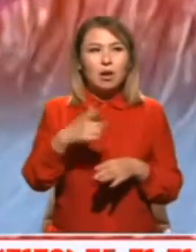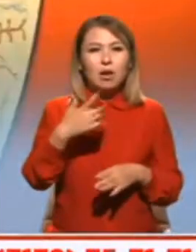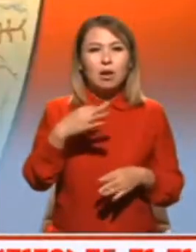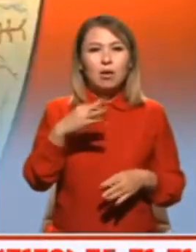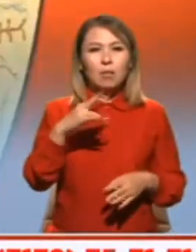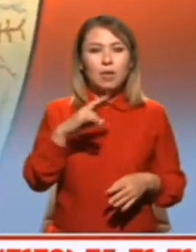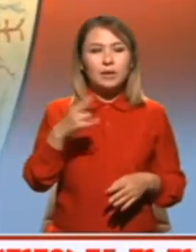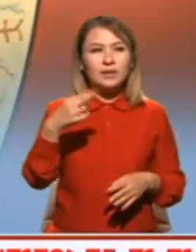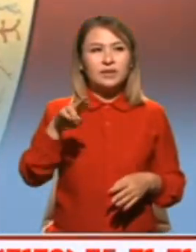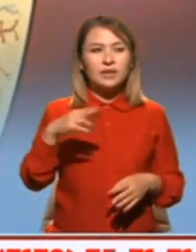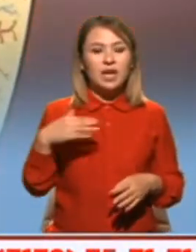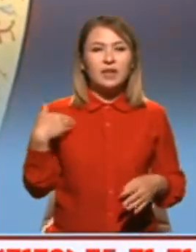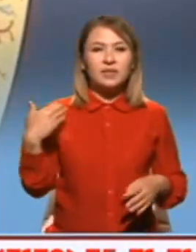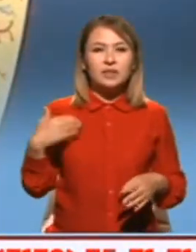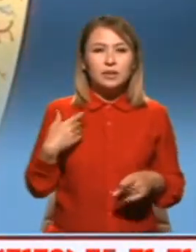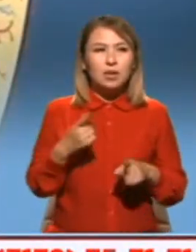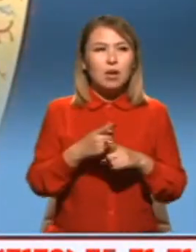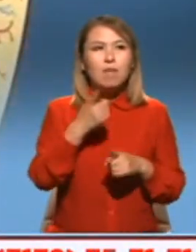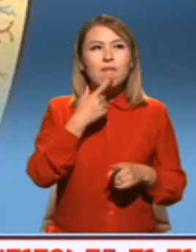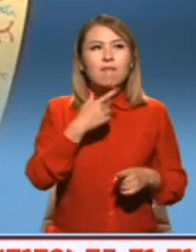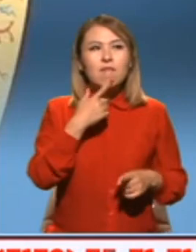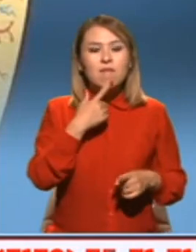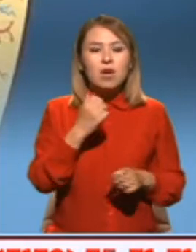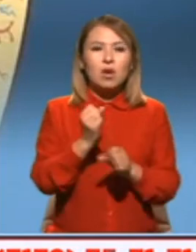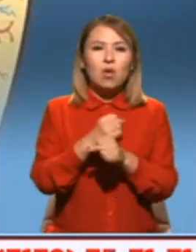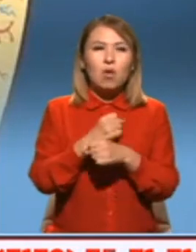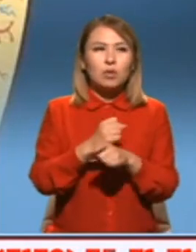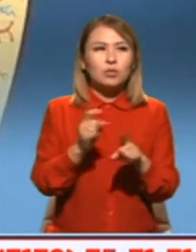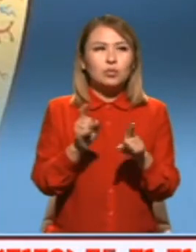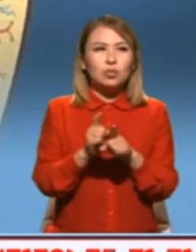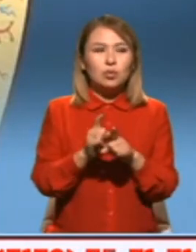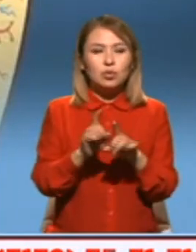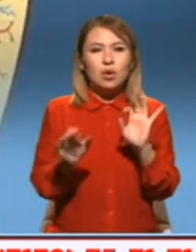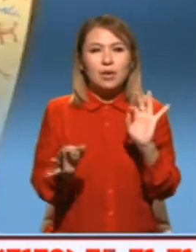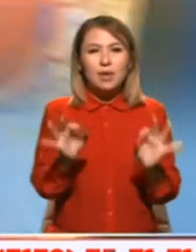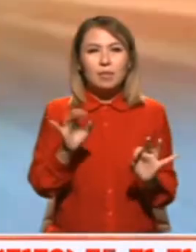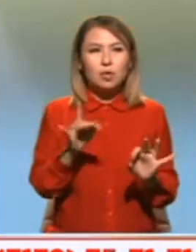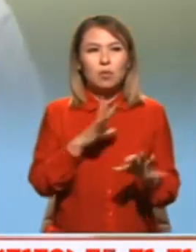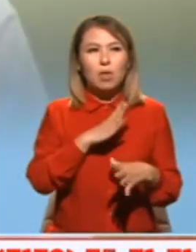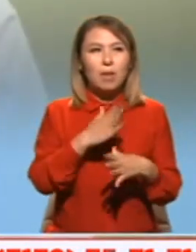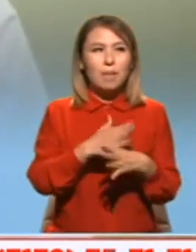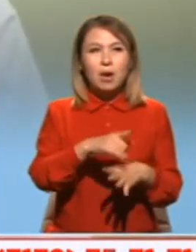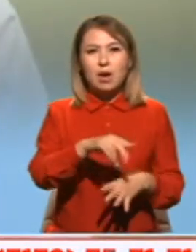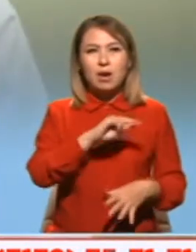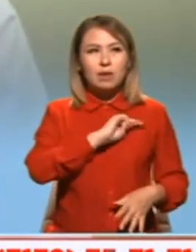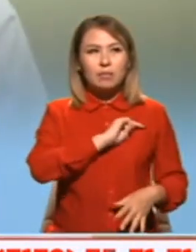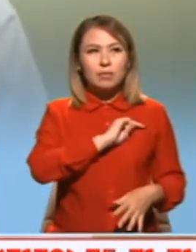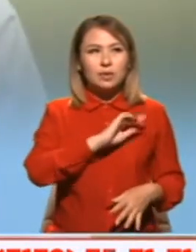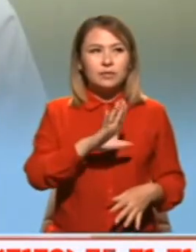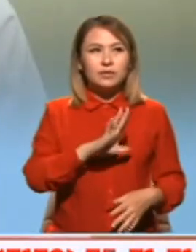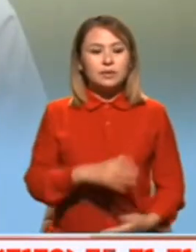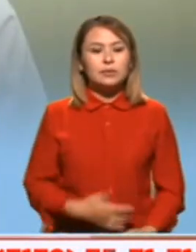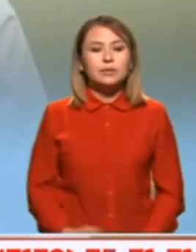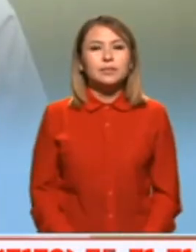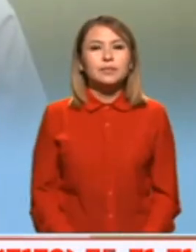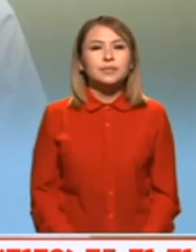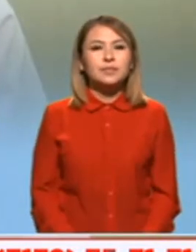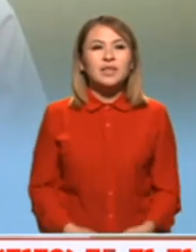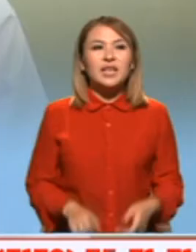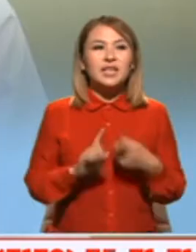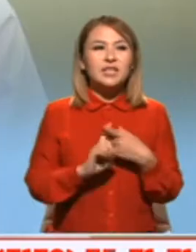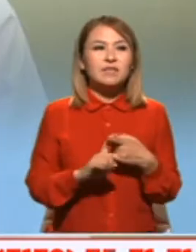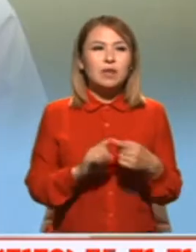қоса D дәруменін өндіріп, қандағы кальций мөлшерін қалыпта ұстап тұруға қатысады. Ал оның істен шығуына инфекция,